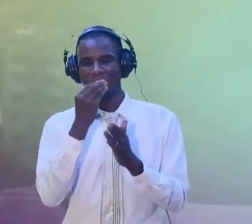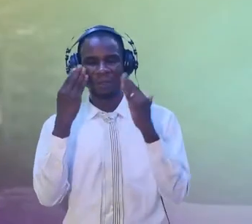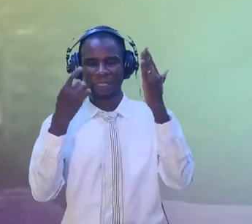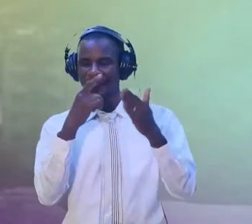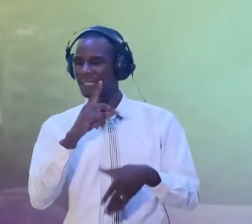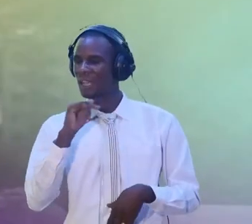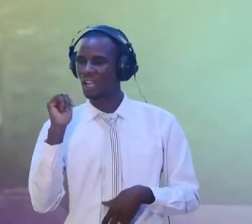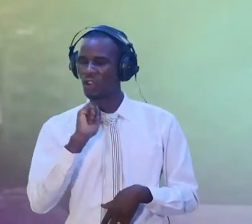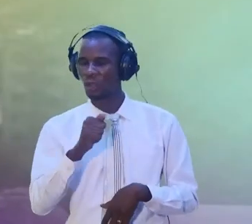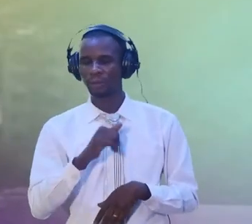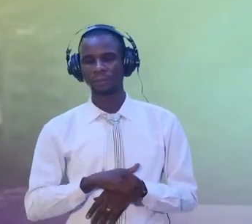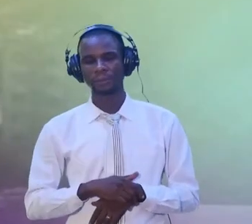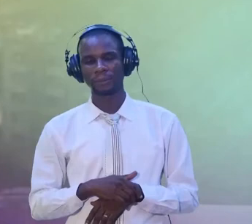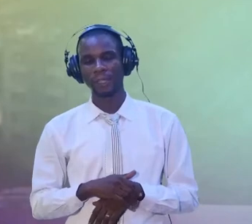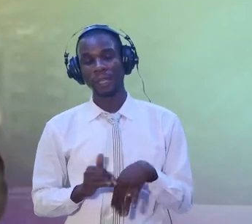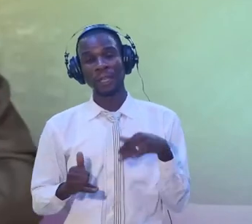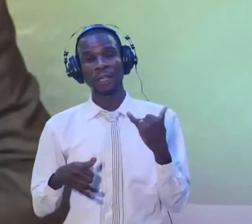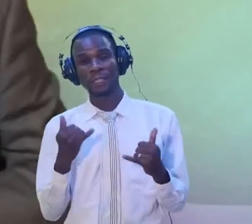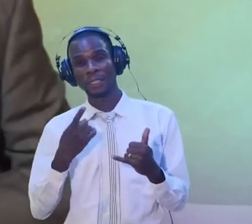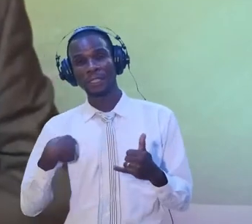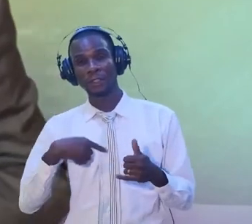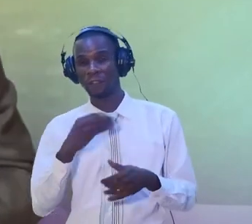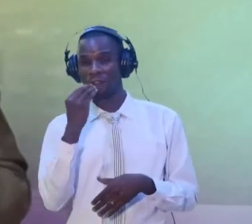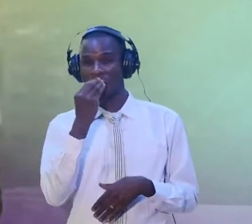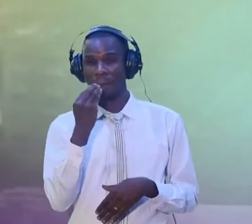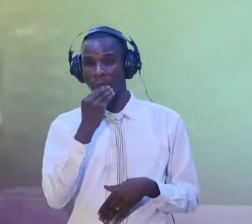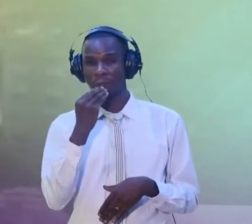Hiyo ni kinyume sana kabisa na neno la Mungu.